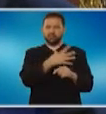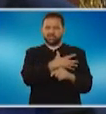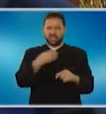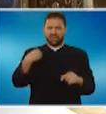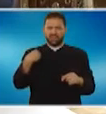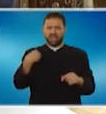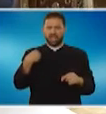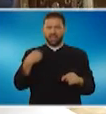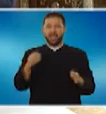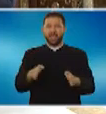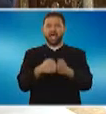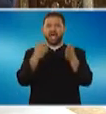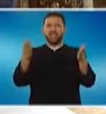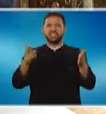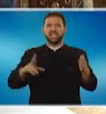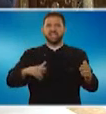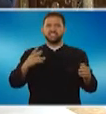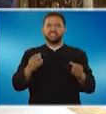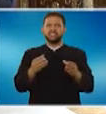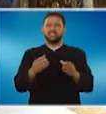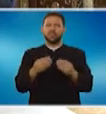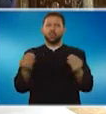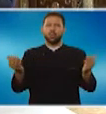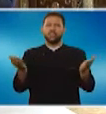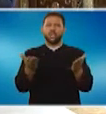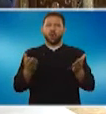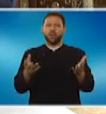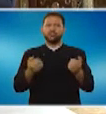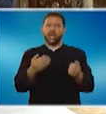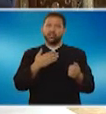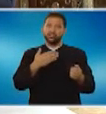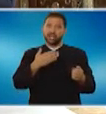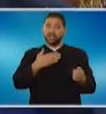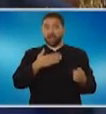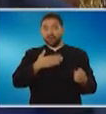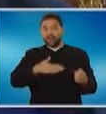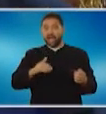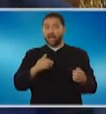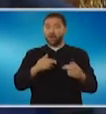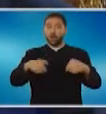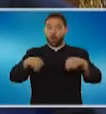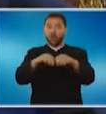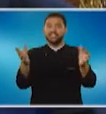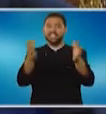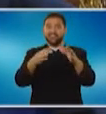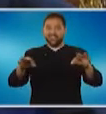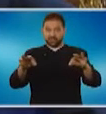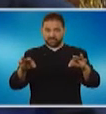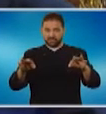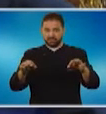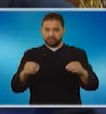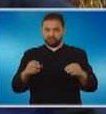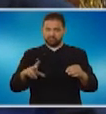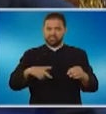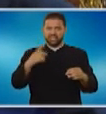Cărțile prezintă de foarte multe ori ceea ce ne-am dori să fie. Prezintă